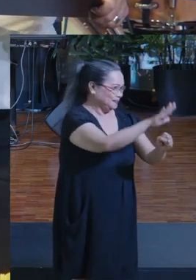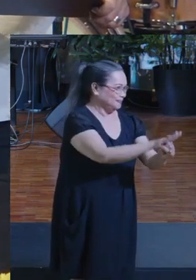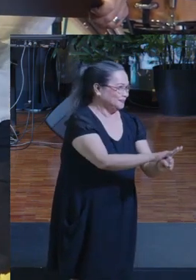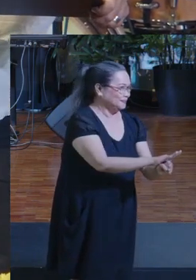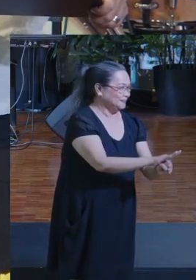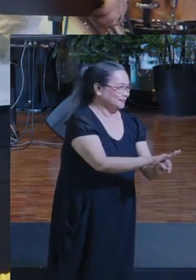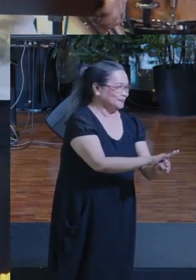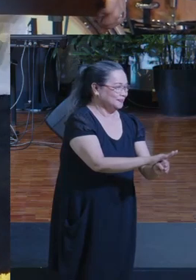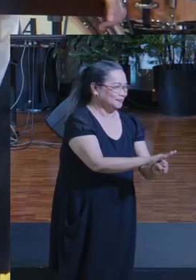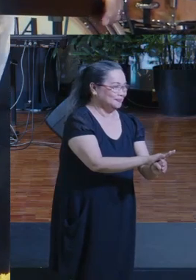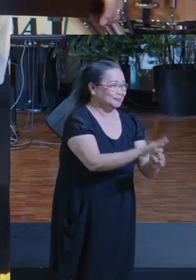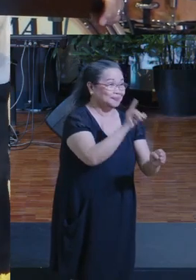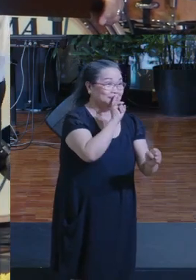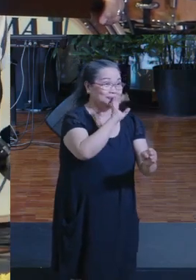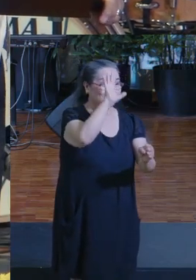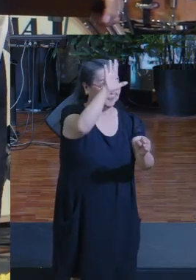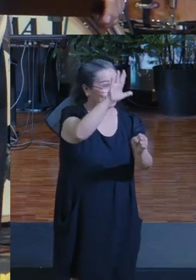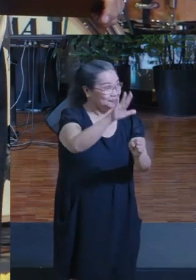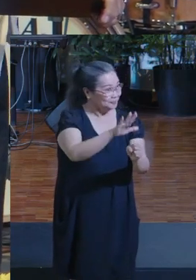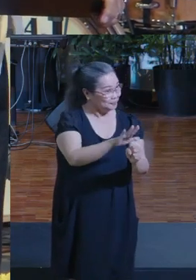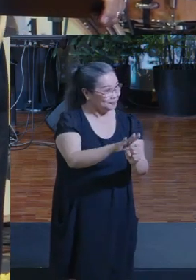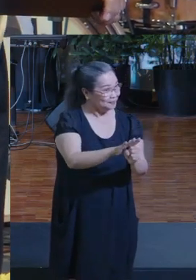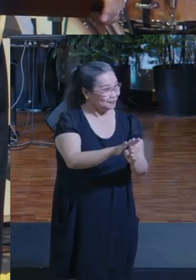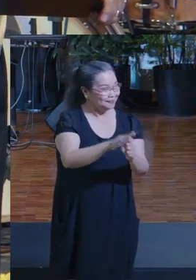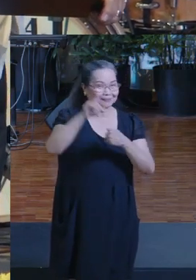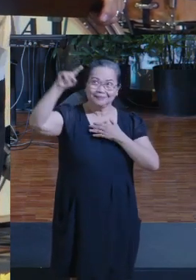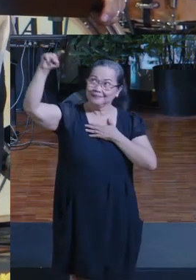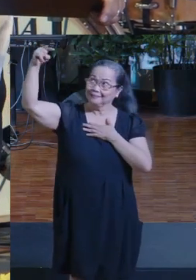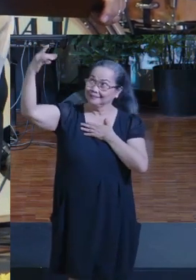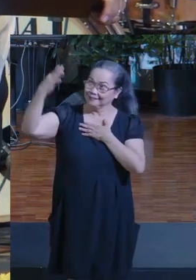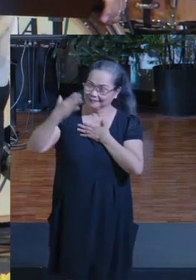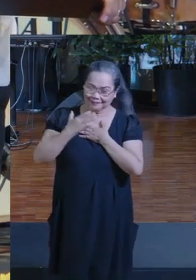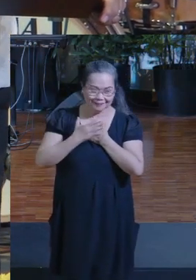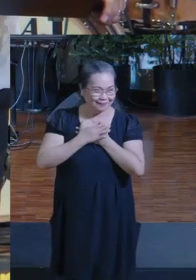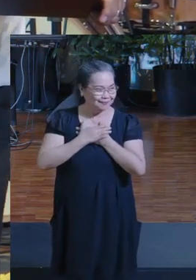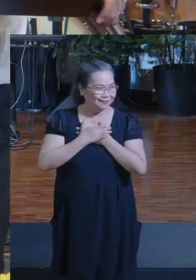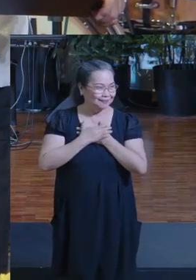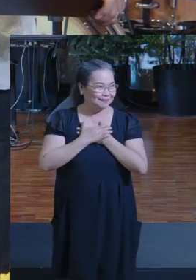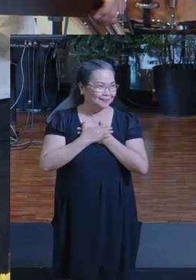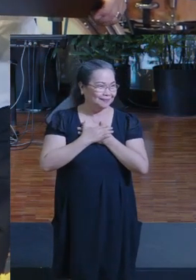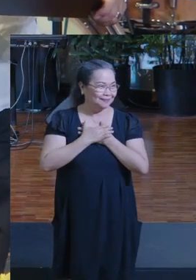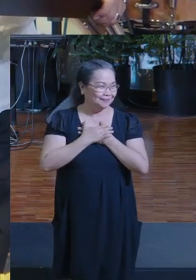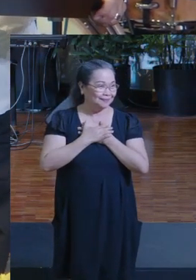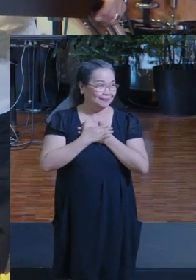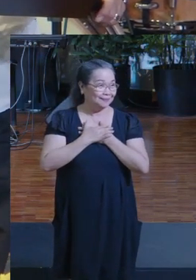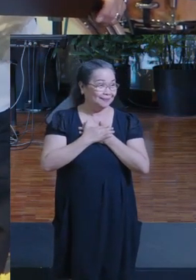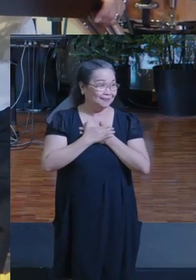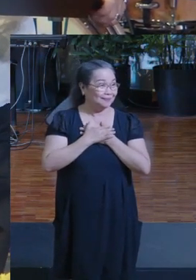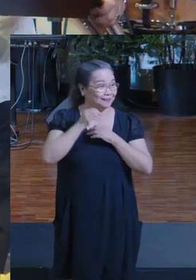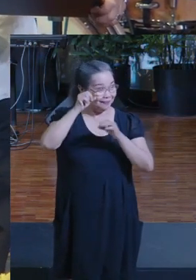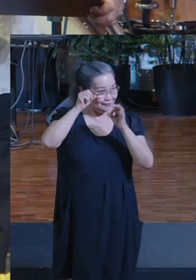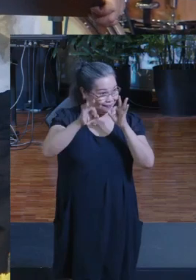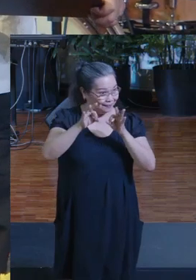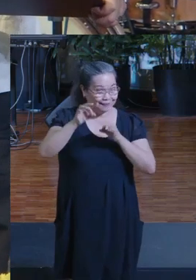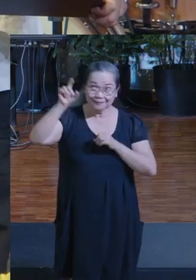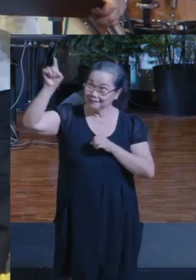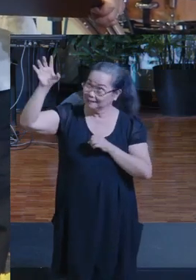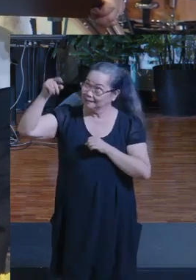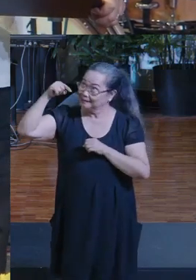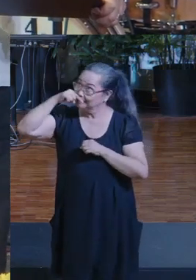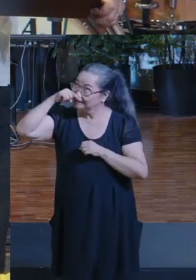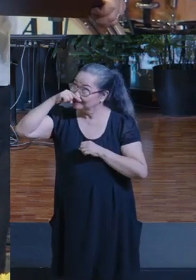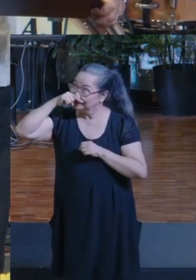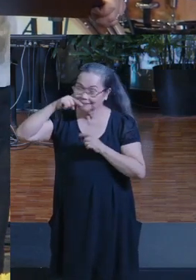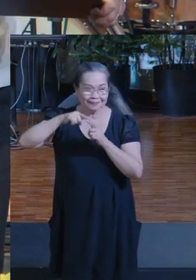by its nature, is gracious. Pwera na lang kung sinungaling yung nagpa-promise sa